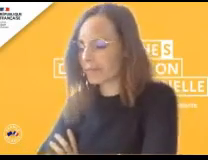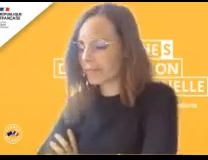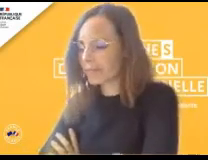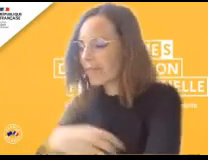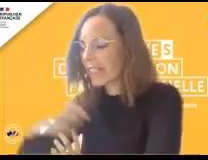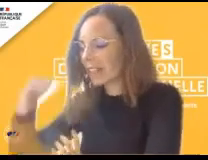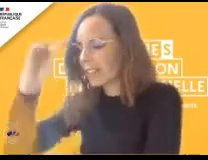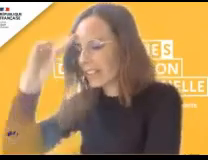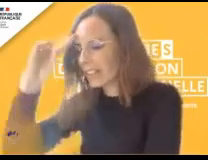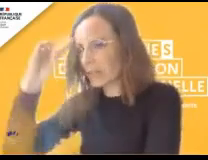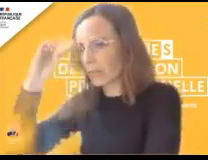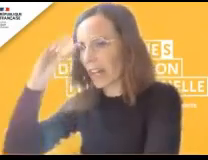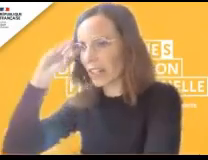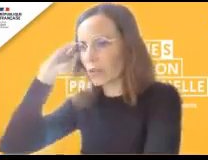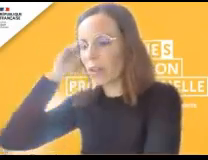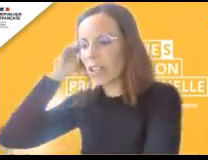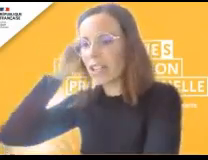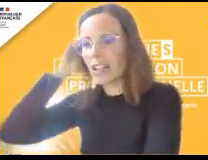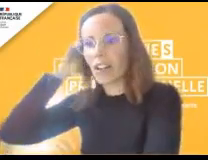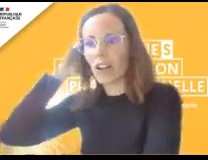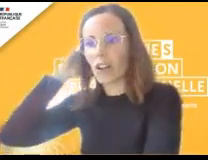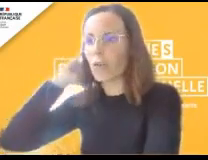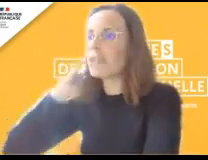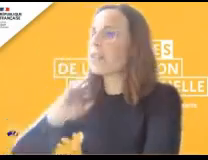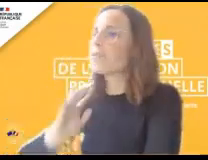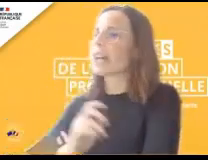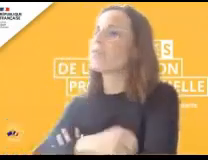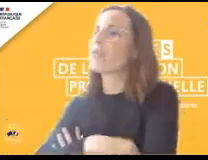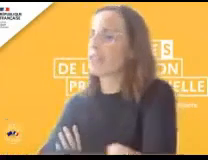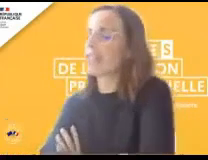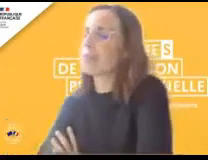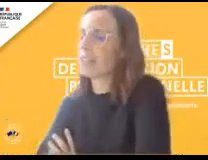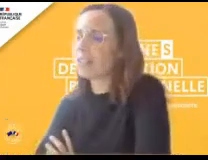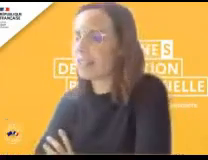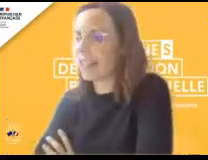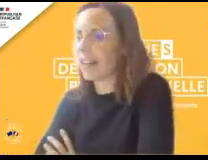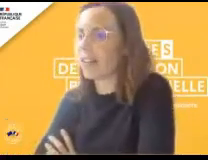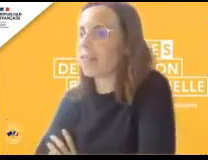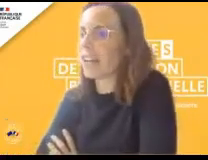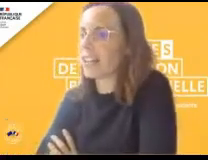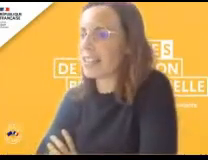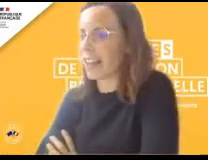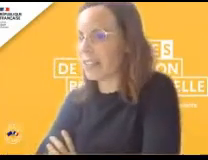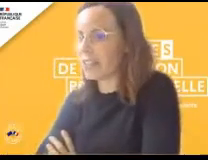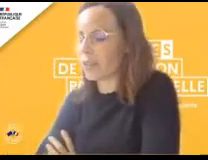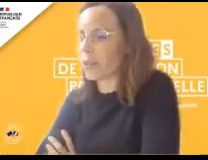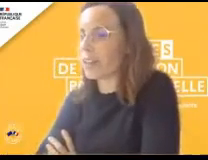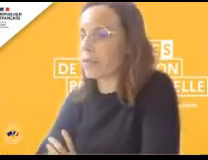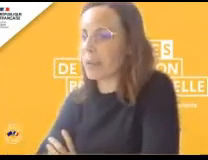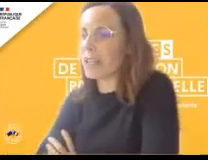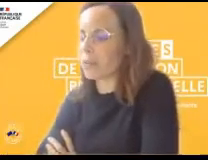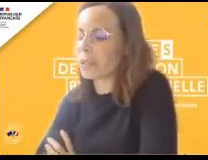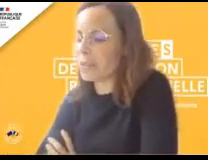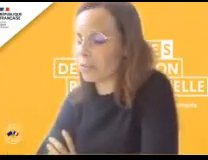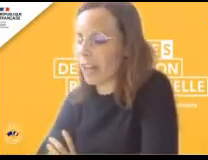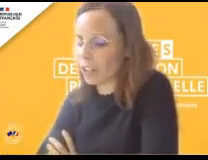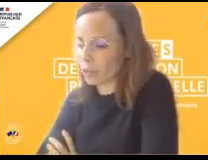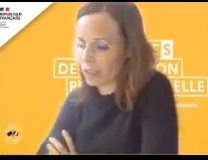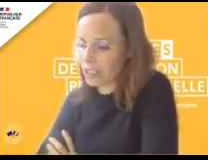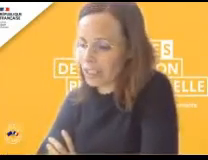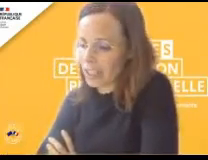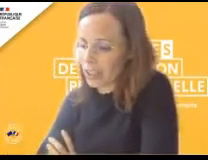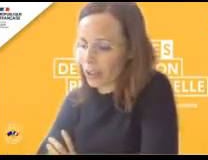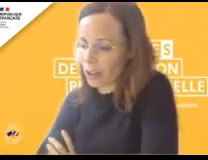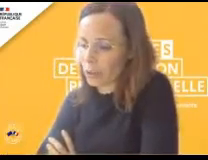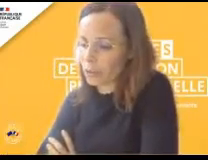l'orientation et dans certaines maisons de la région. Oui, ça nous arrive d'orienter les bénéficiaires vers les services d'information des maisons de la